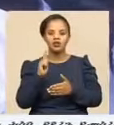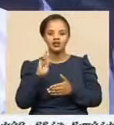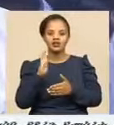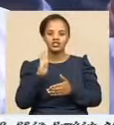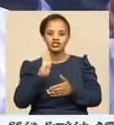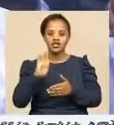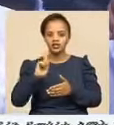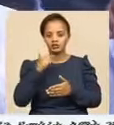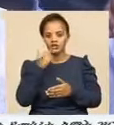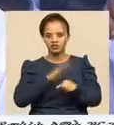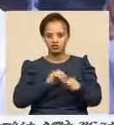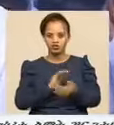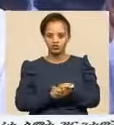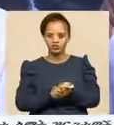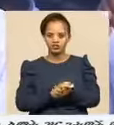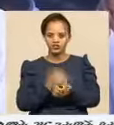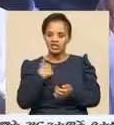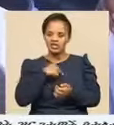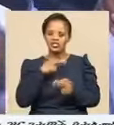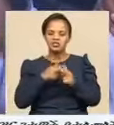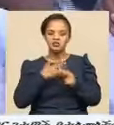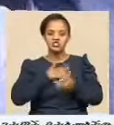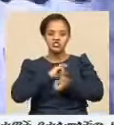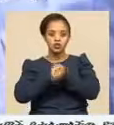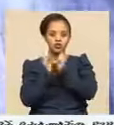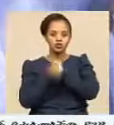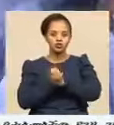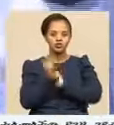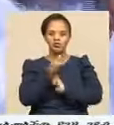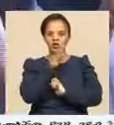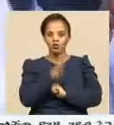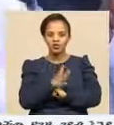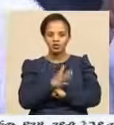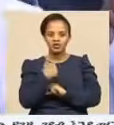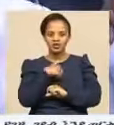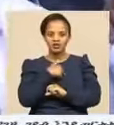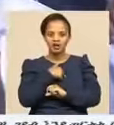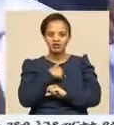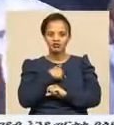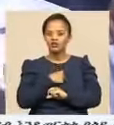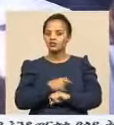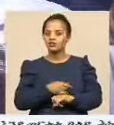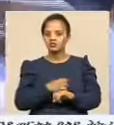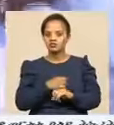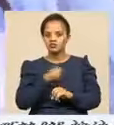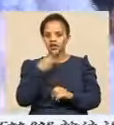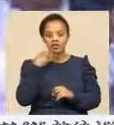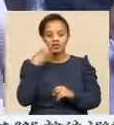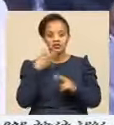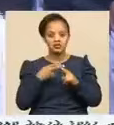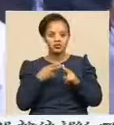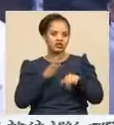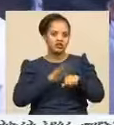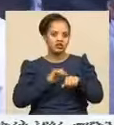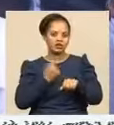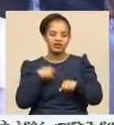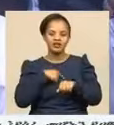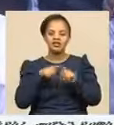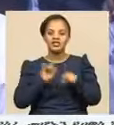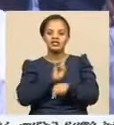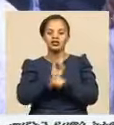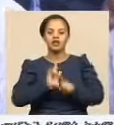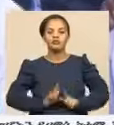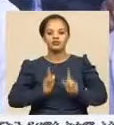የሚጠሩ። ስለዚህ ስማችን ተለውጦ በማይሆን በወንበዴ ስም እስኪጠራ የደረስን ግን ለዜጎች የሚኖር ሰዎች ነን